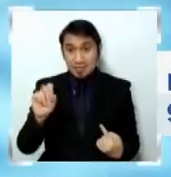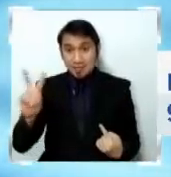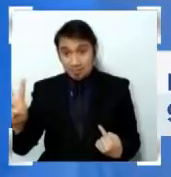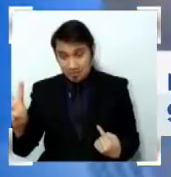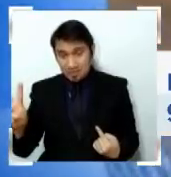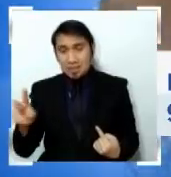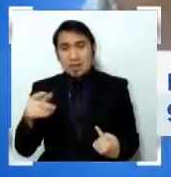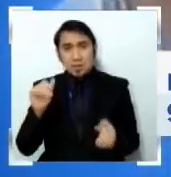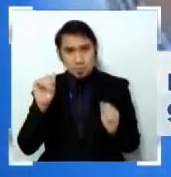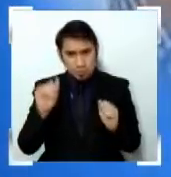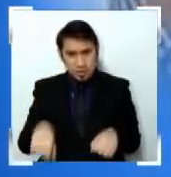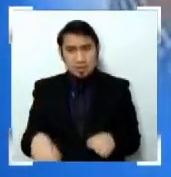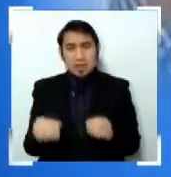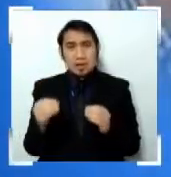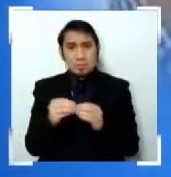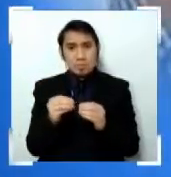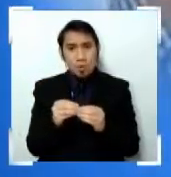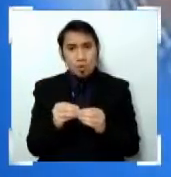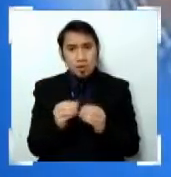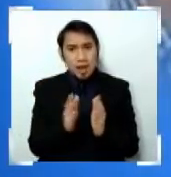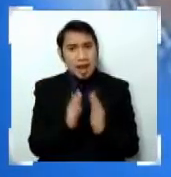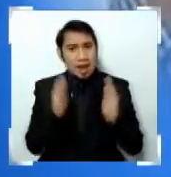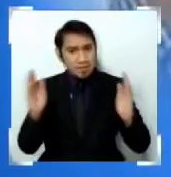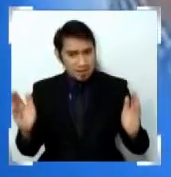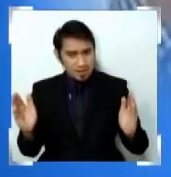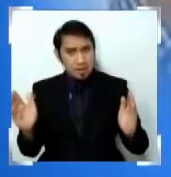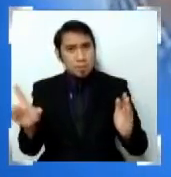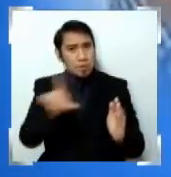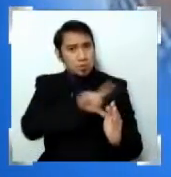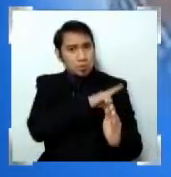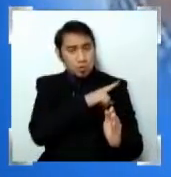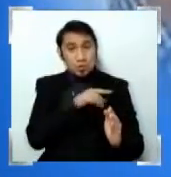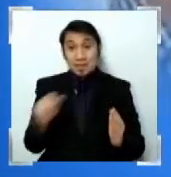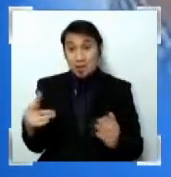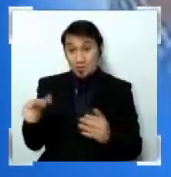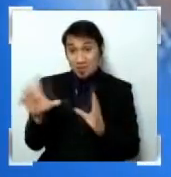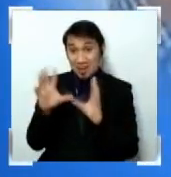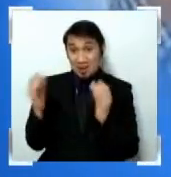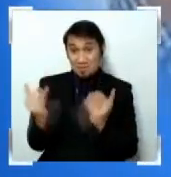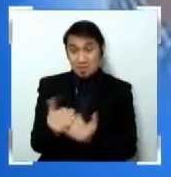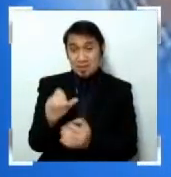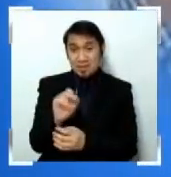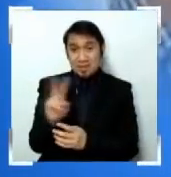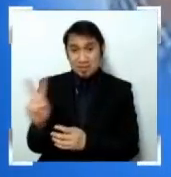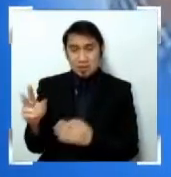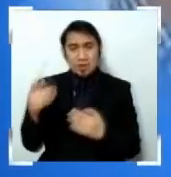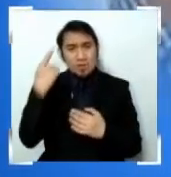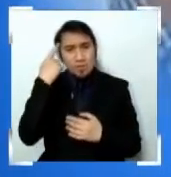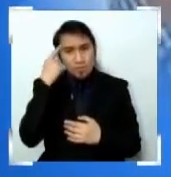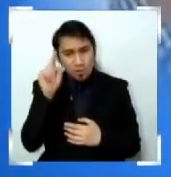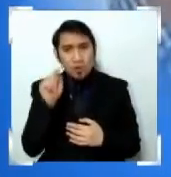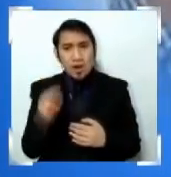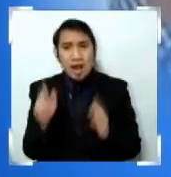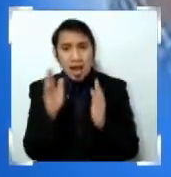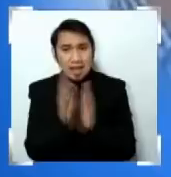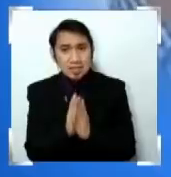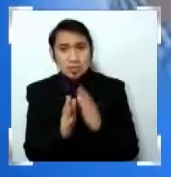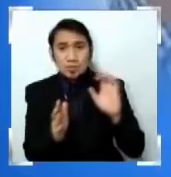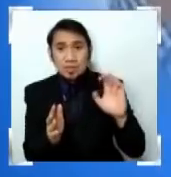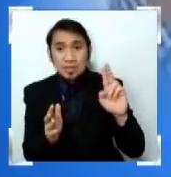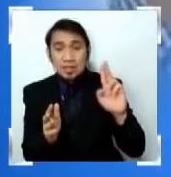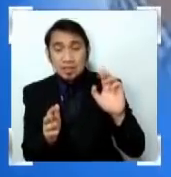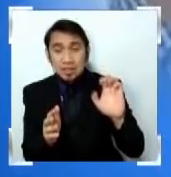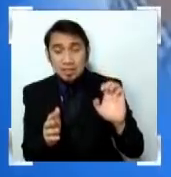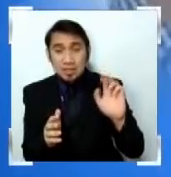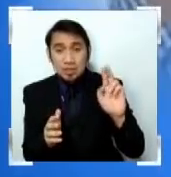dose. The manufacturers of Sputnik applied for an amendment to their EUA to increase po yung